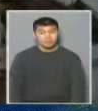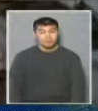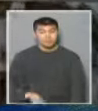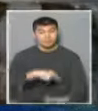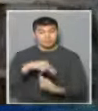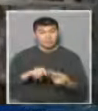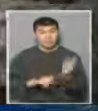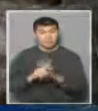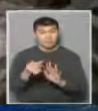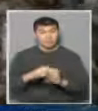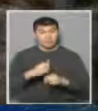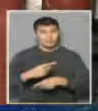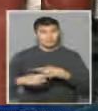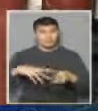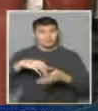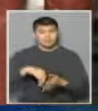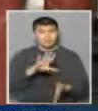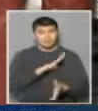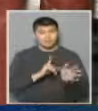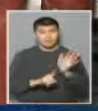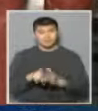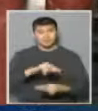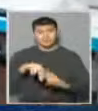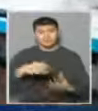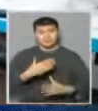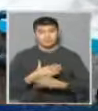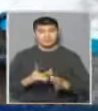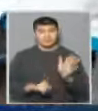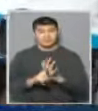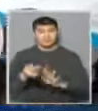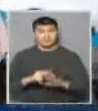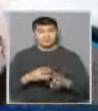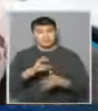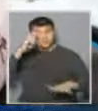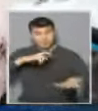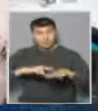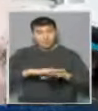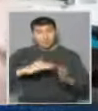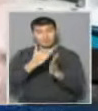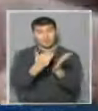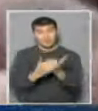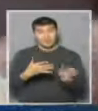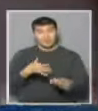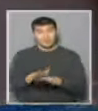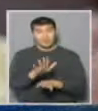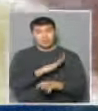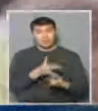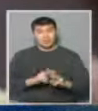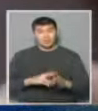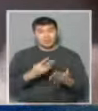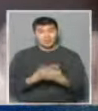Бизнестің жол картасы 2025 бизнесті қолдау мен дамытудың мемлекеттік бағдарламасының іске асырылуы